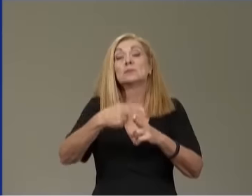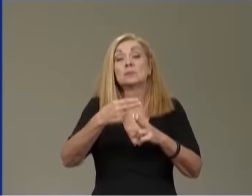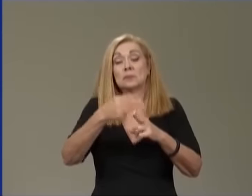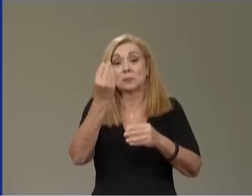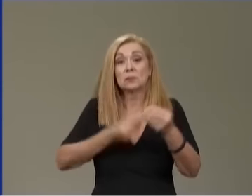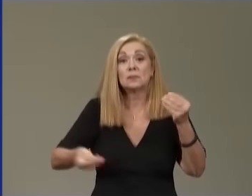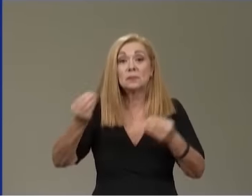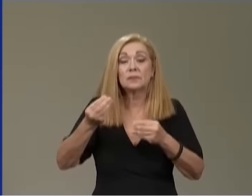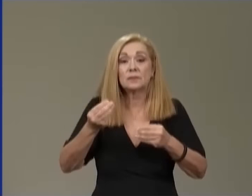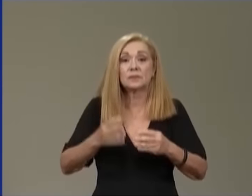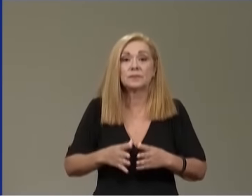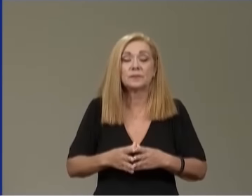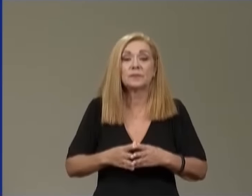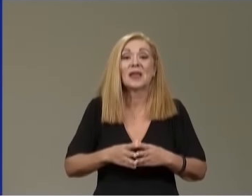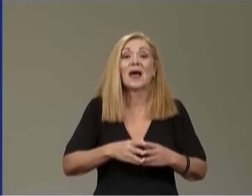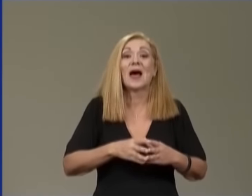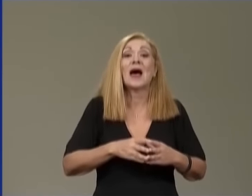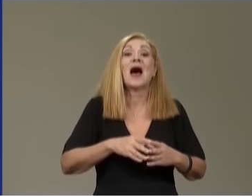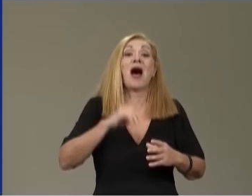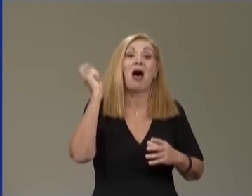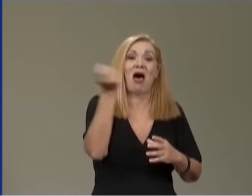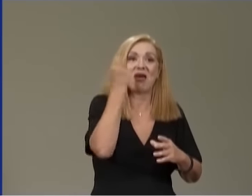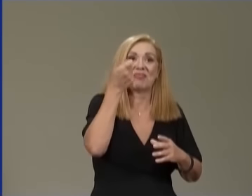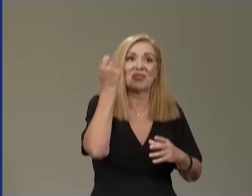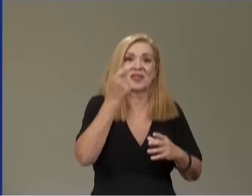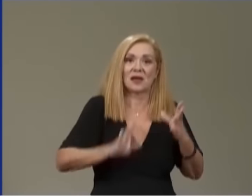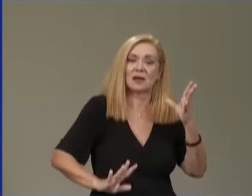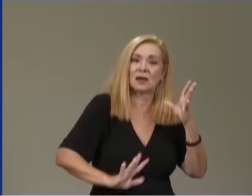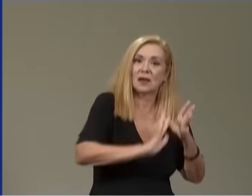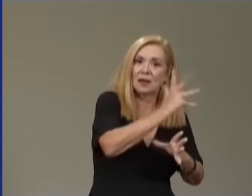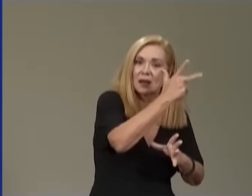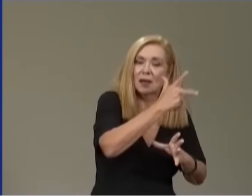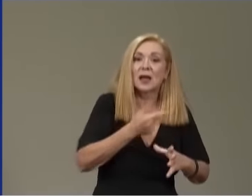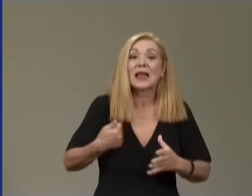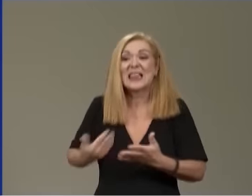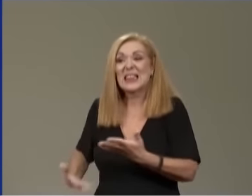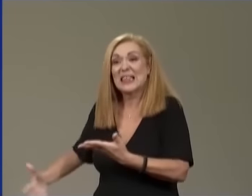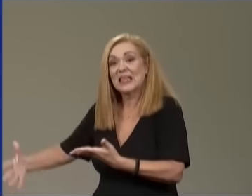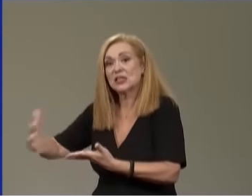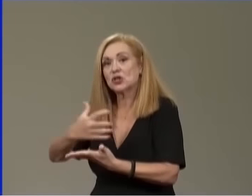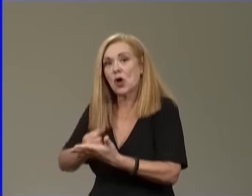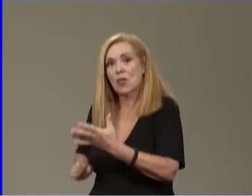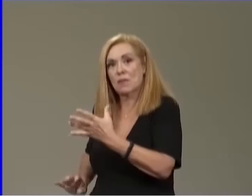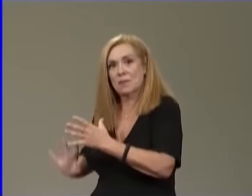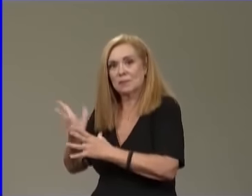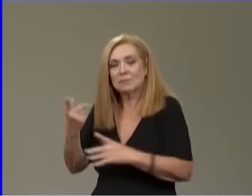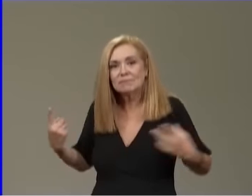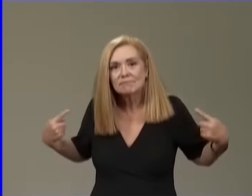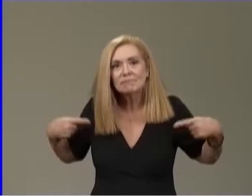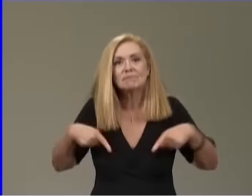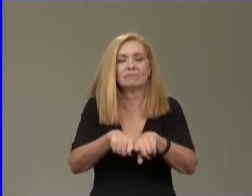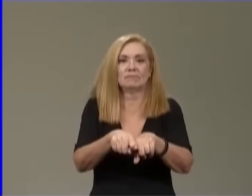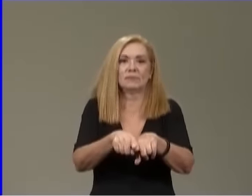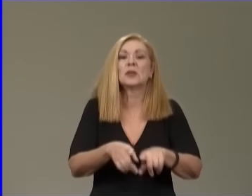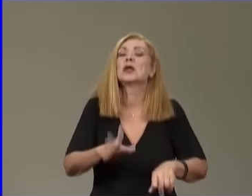η σύζευξη της εθνικής ανάπτυξης με την άνοδο των εισοδημάτων των πολιτών, τόσο στον ιδιωτικό